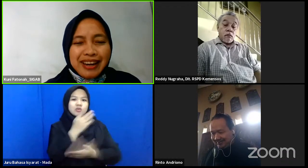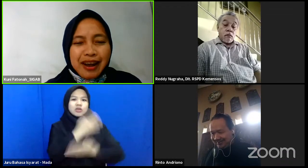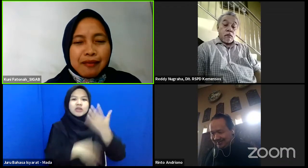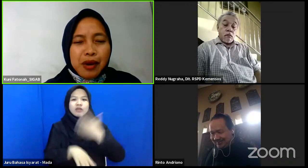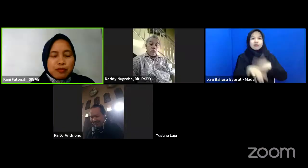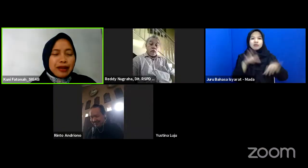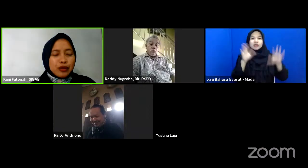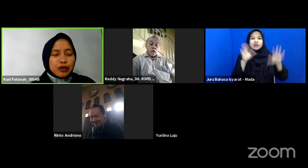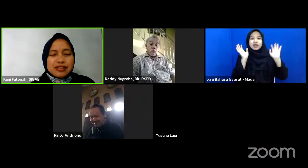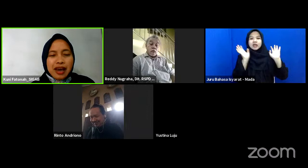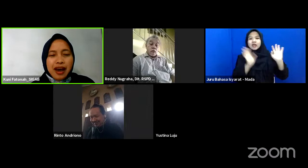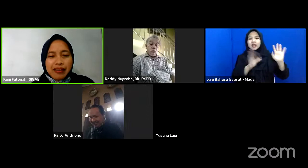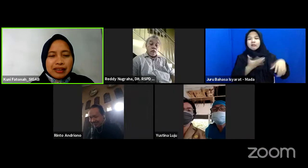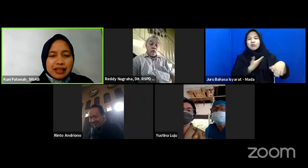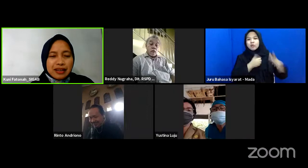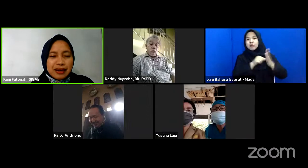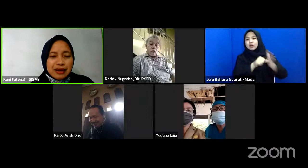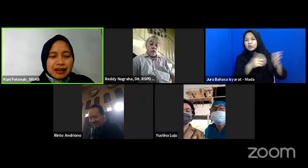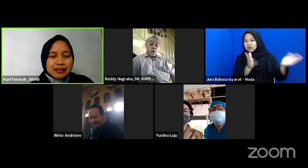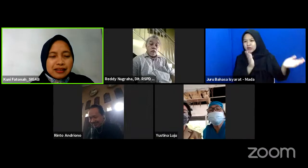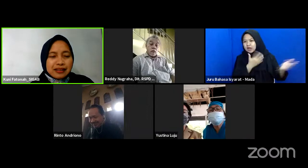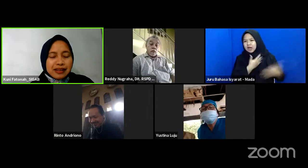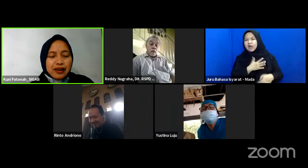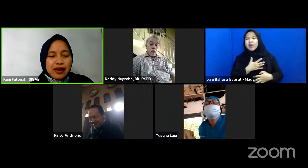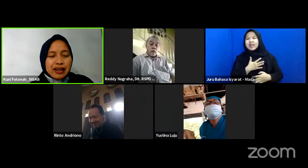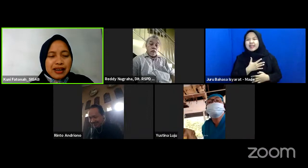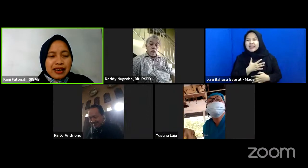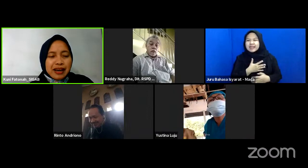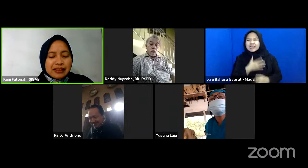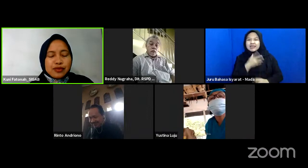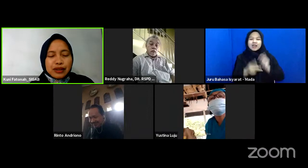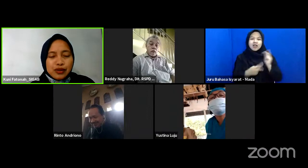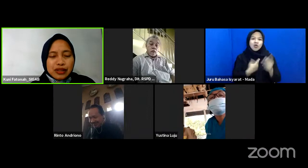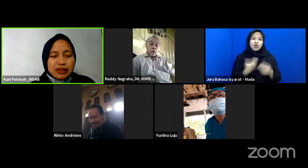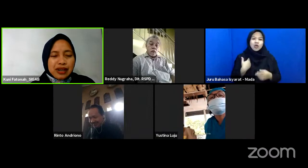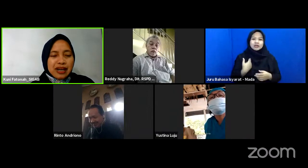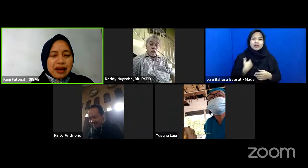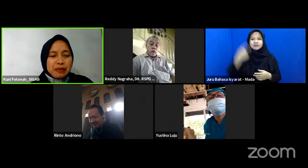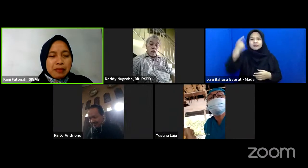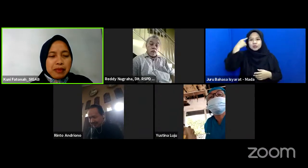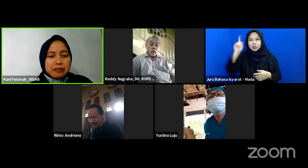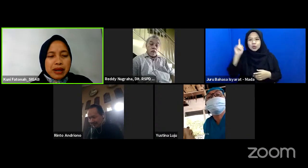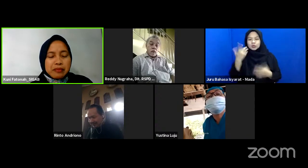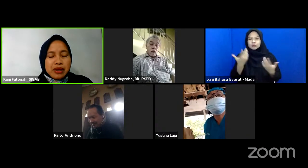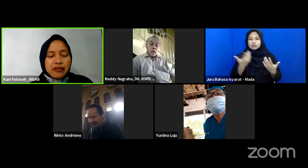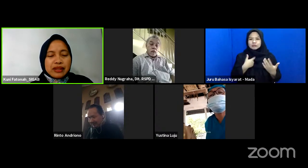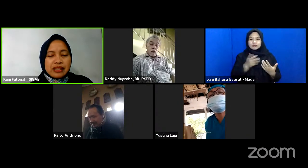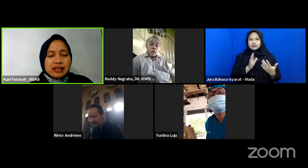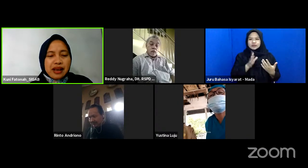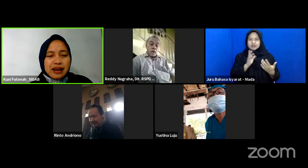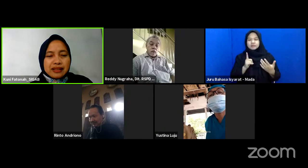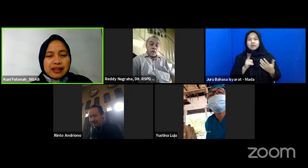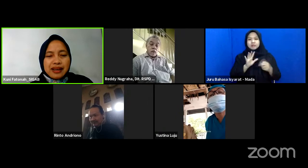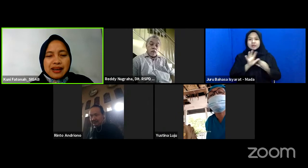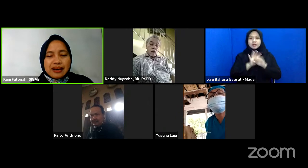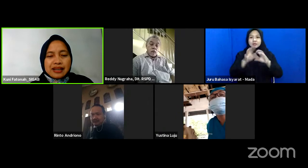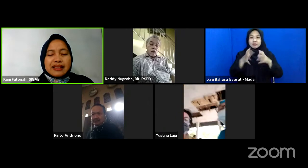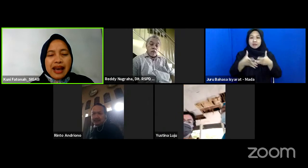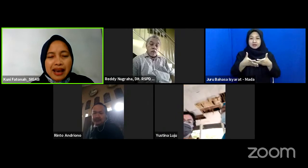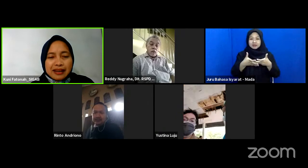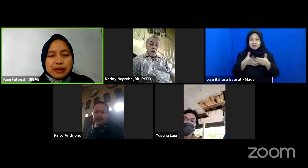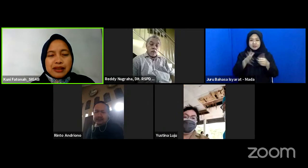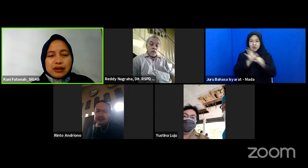kemudian maupun itu juga saya khawatir kalau ada sesuatu gitu karena memang pandemi covid ini sangat